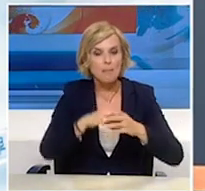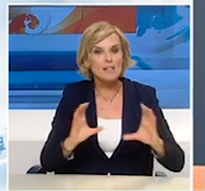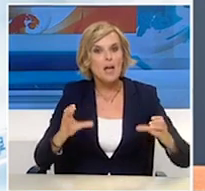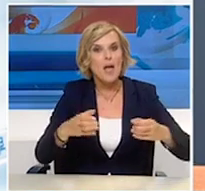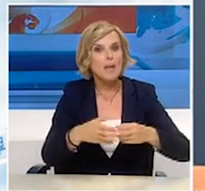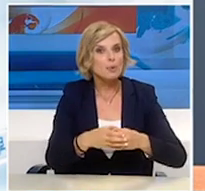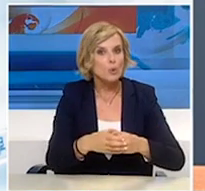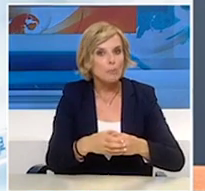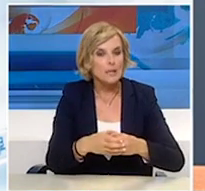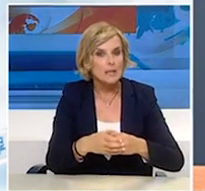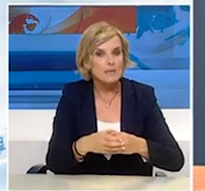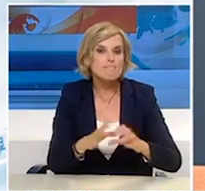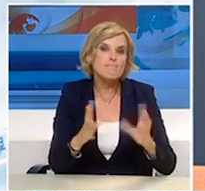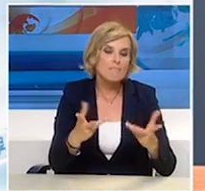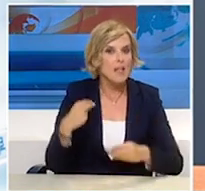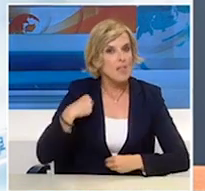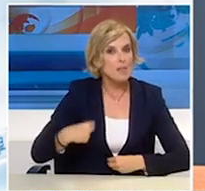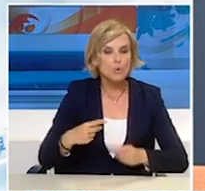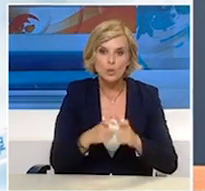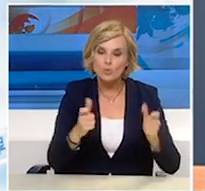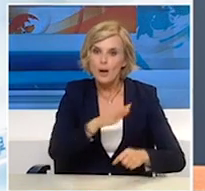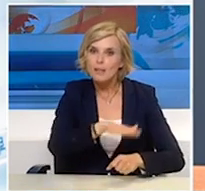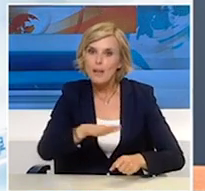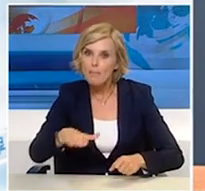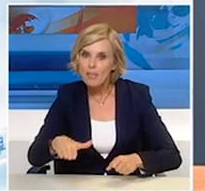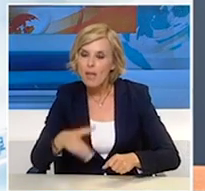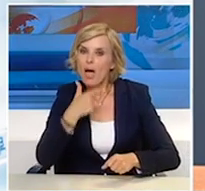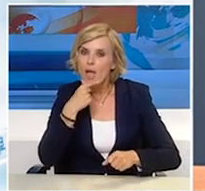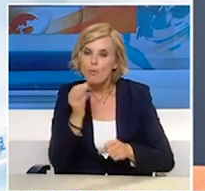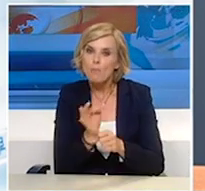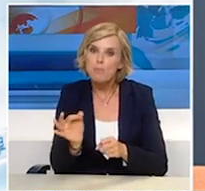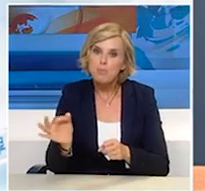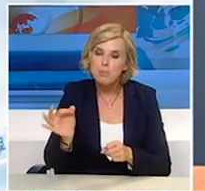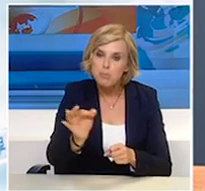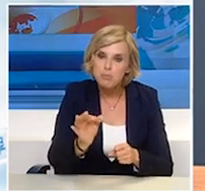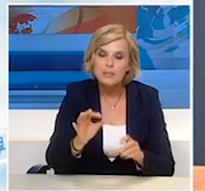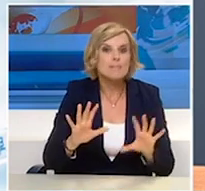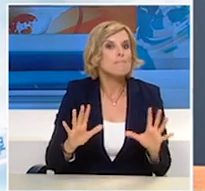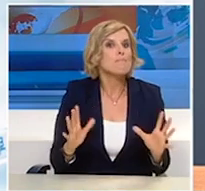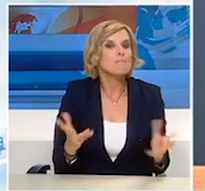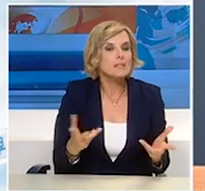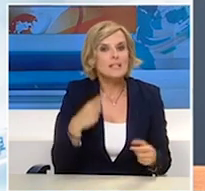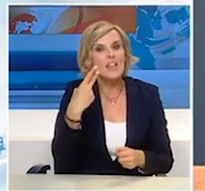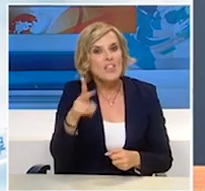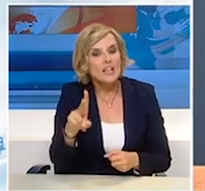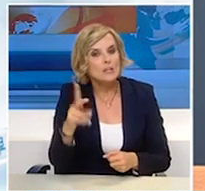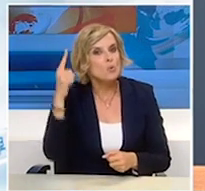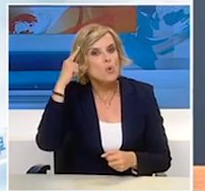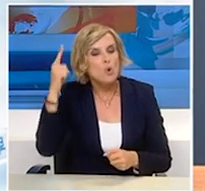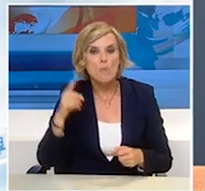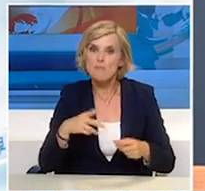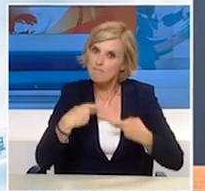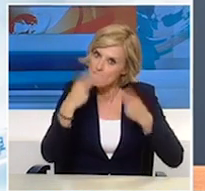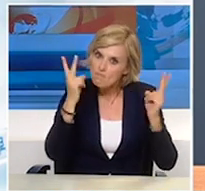έχετε στη διάθεσή σας για τη μετάδοση του κορονοϊού και όλα τα μοντέλα που αποτυπώνουν την πορεία της επιδημίας στη χώρα μας, ποια είναι η δική σας θέση για το άνοιγμα